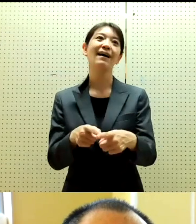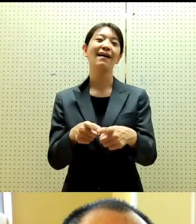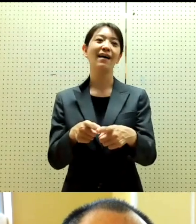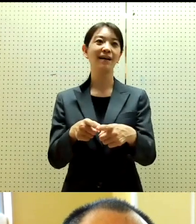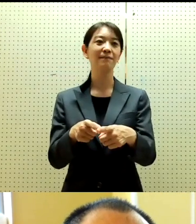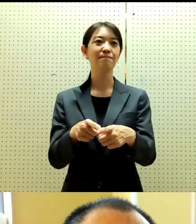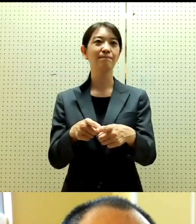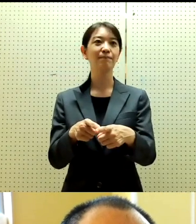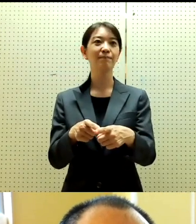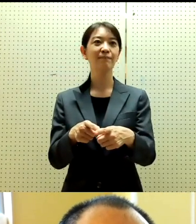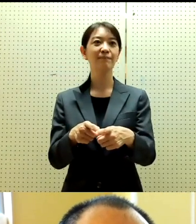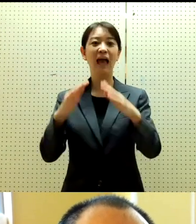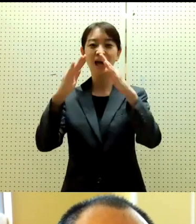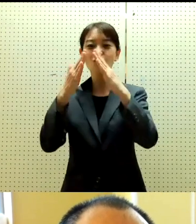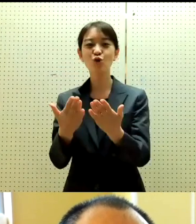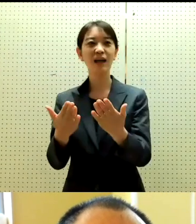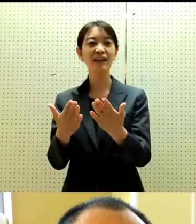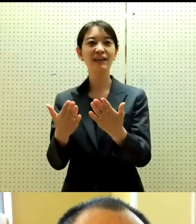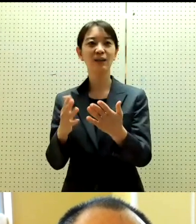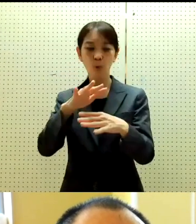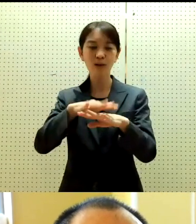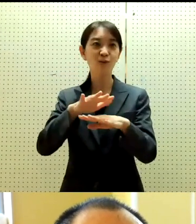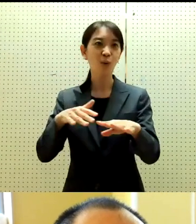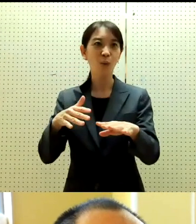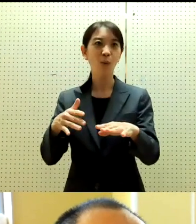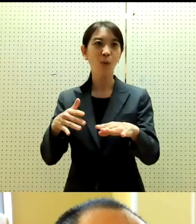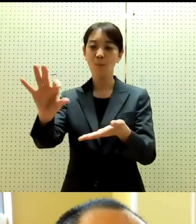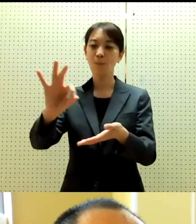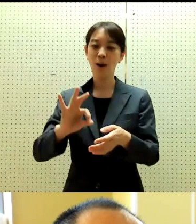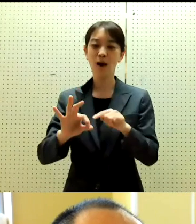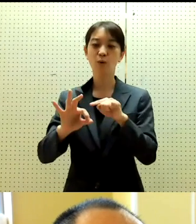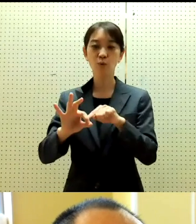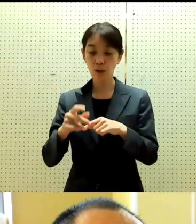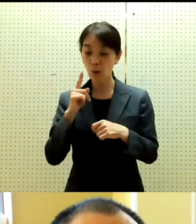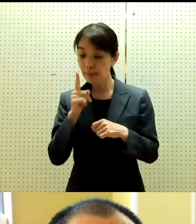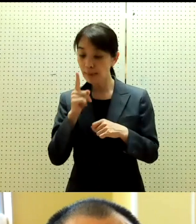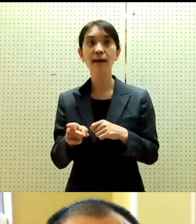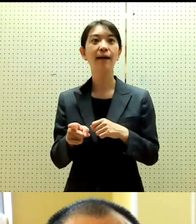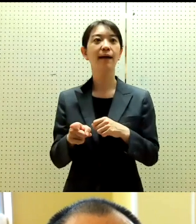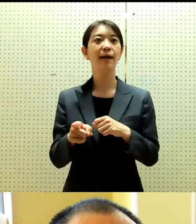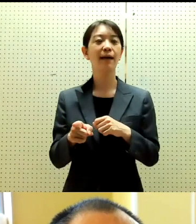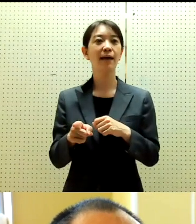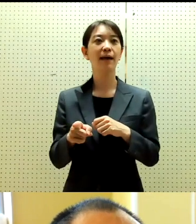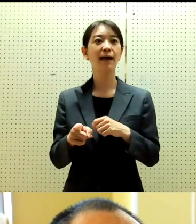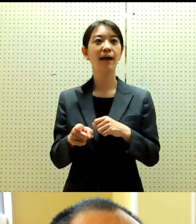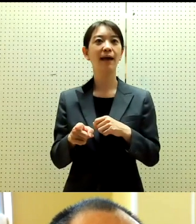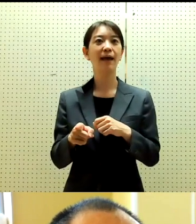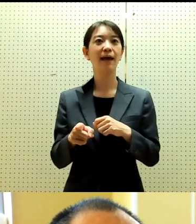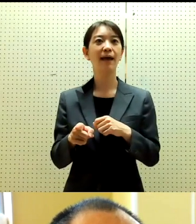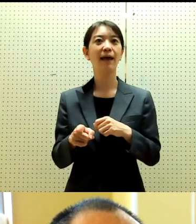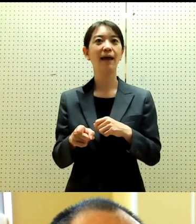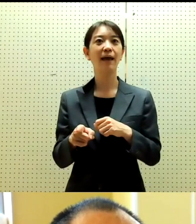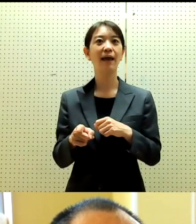宿題のリストを先生方から配布されたので、それを使ってスケジュールを iPad 上